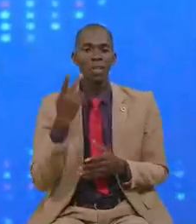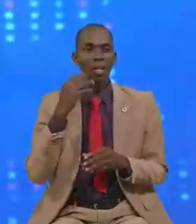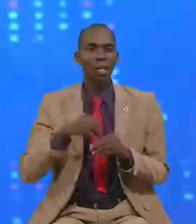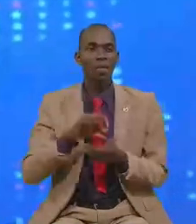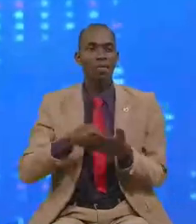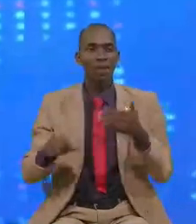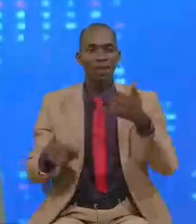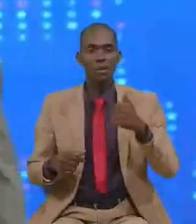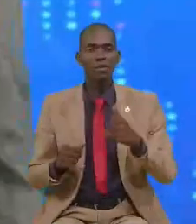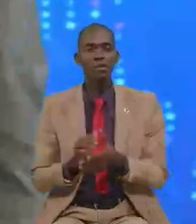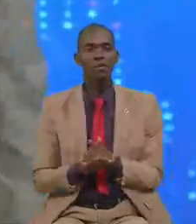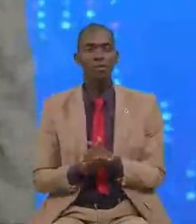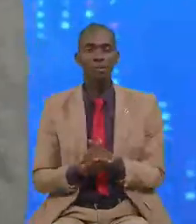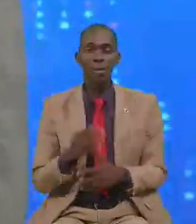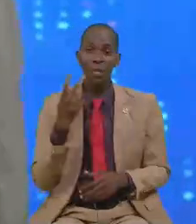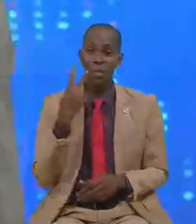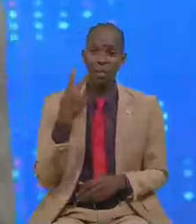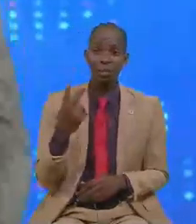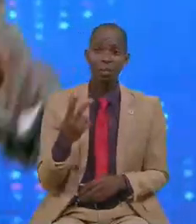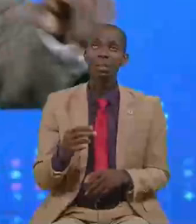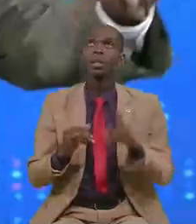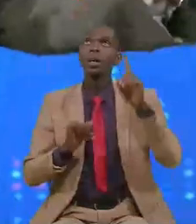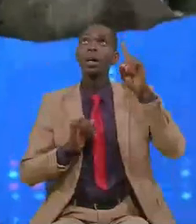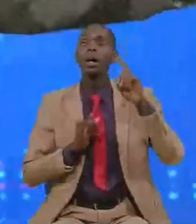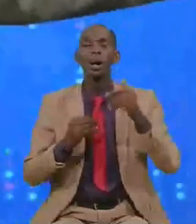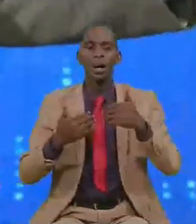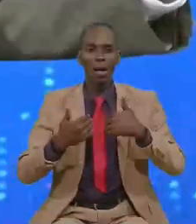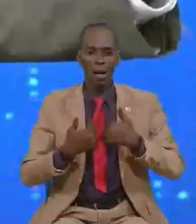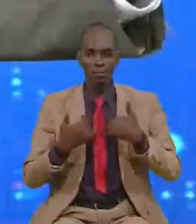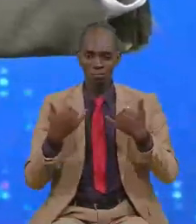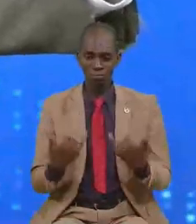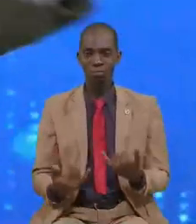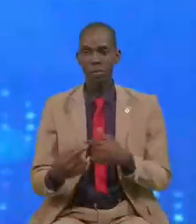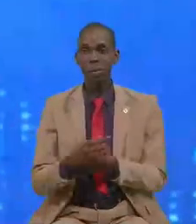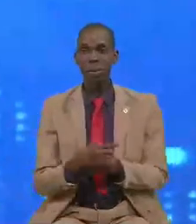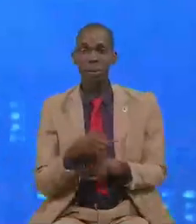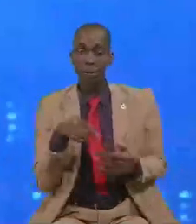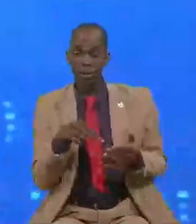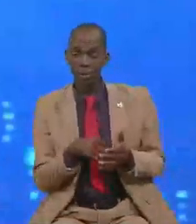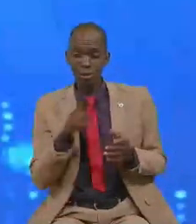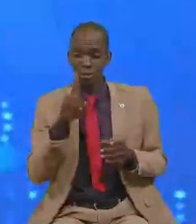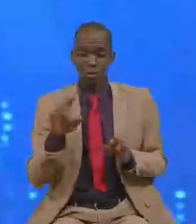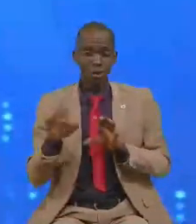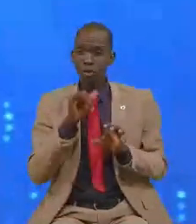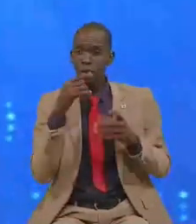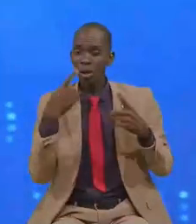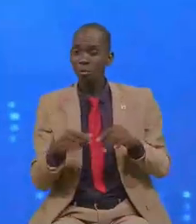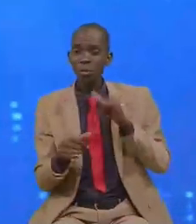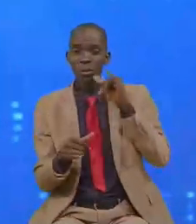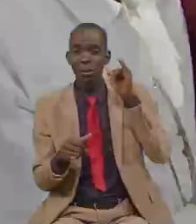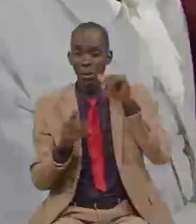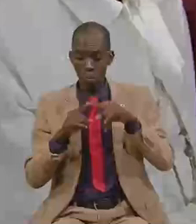Verset 10 dit, regarde, je t'établis aujourd'hui. Ça n'était pas arrivé hier, mais aujourd'hui là, ça va